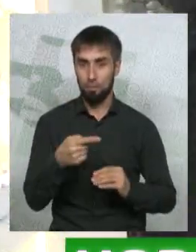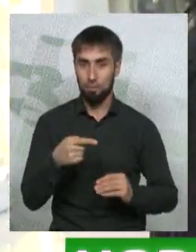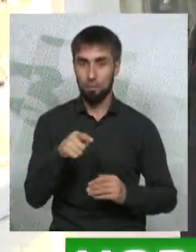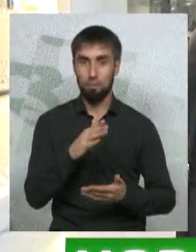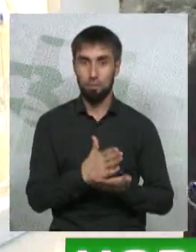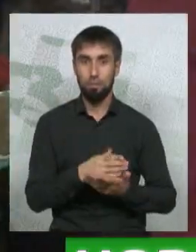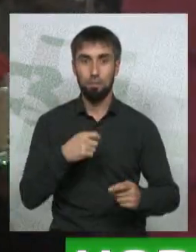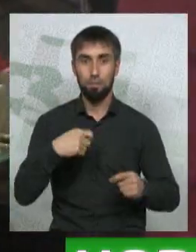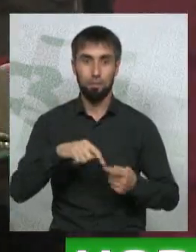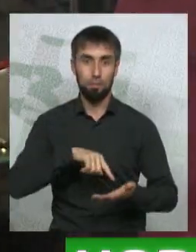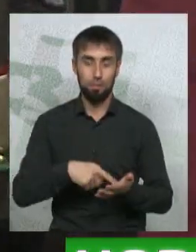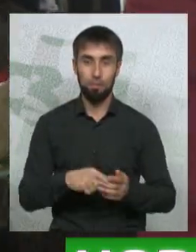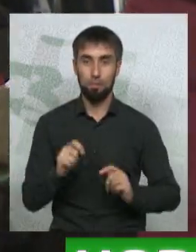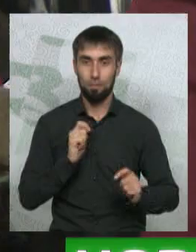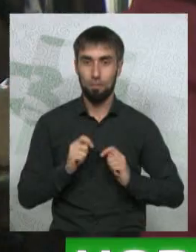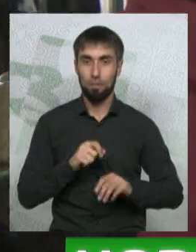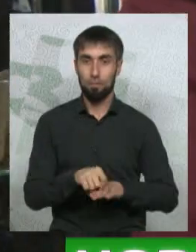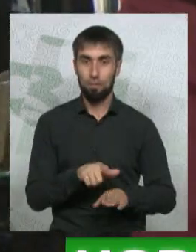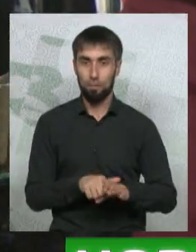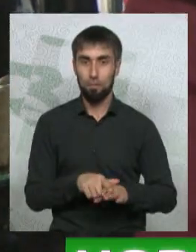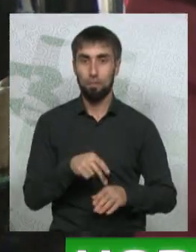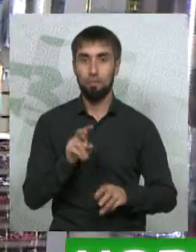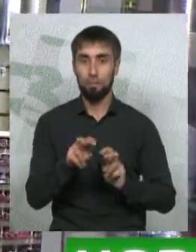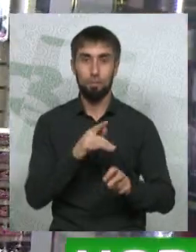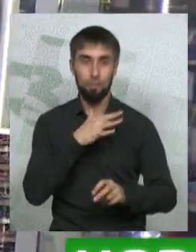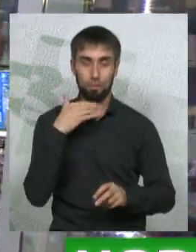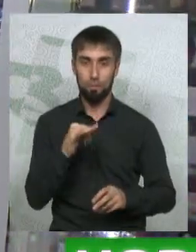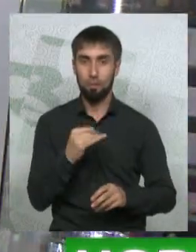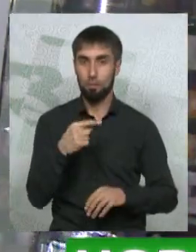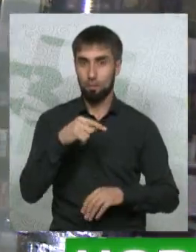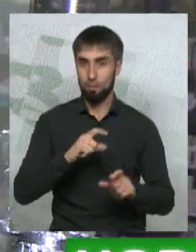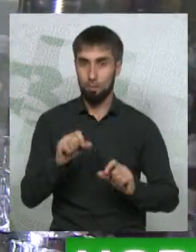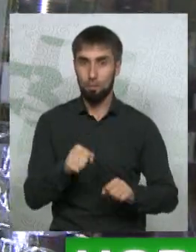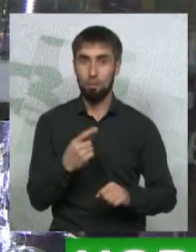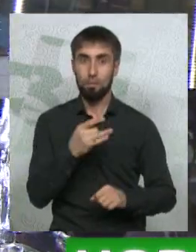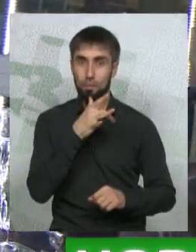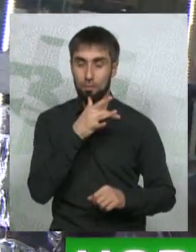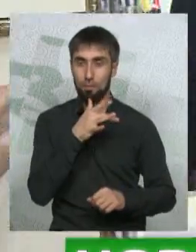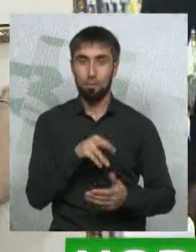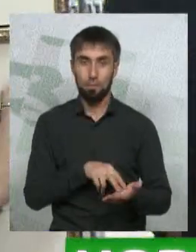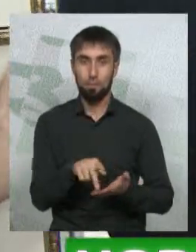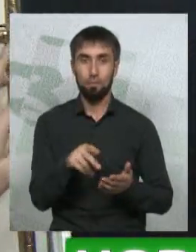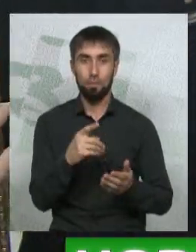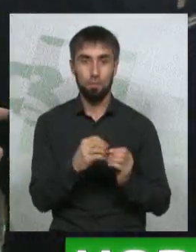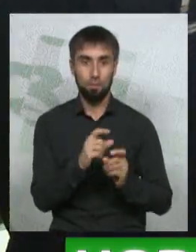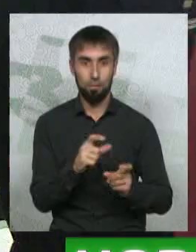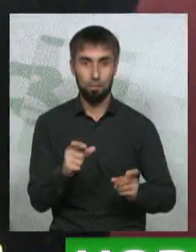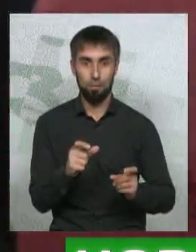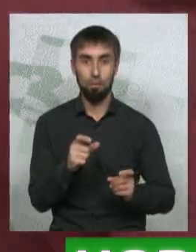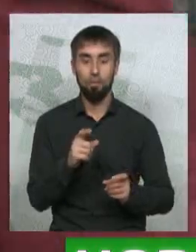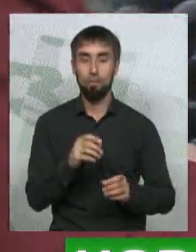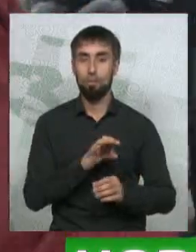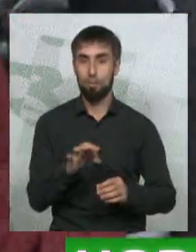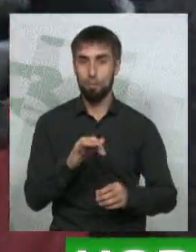расположены торговые точки с одеждой и обувью. Посетителей много, и в один магазин могут одновременно войти до 10 человек.